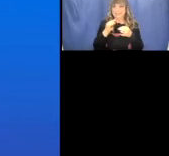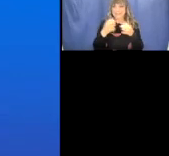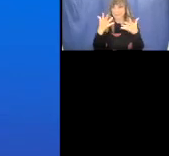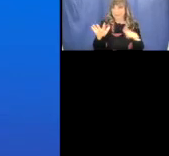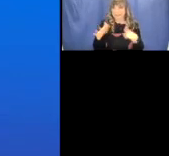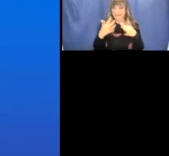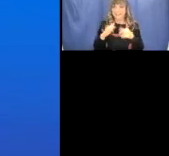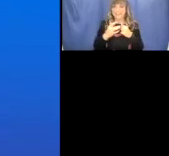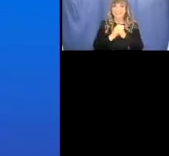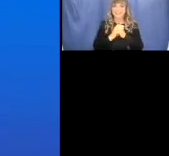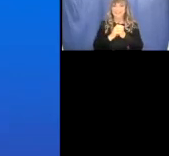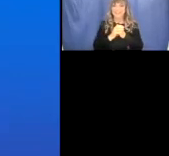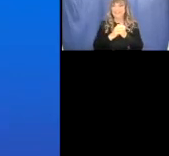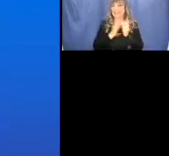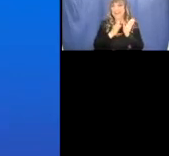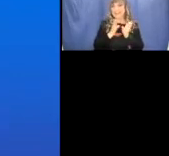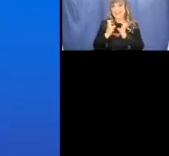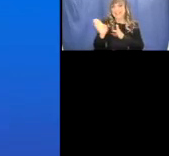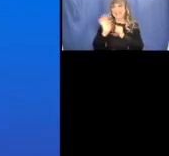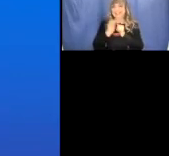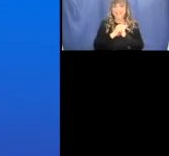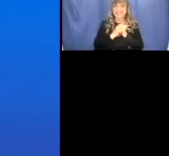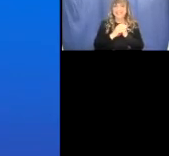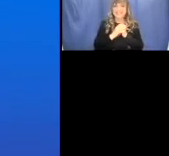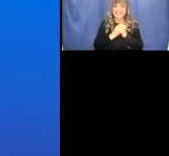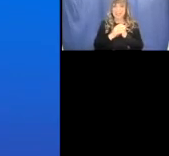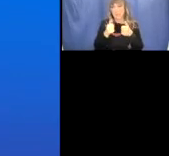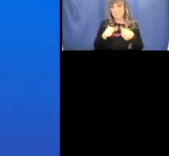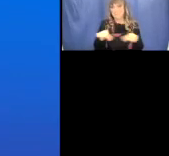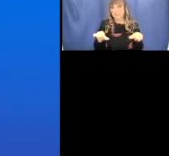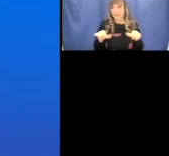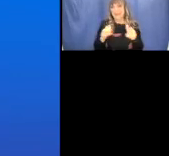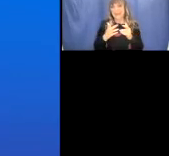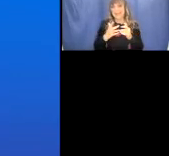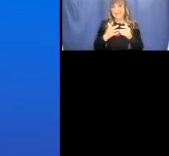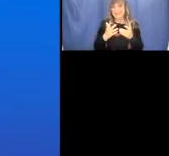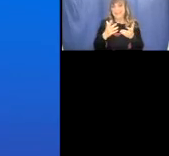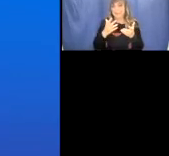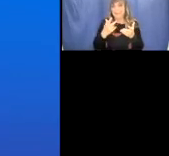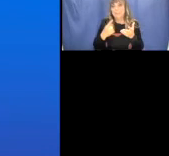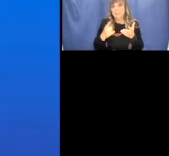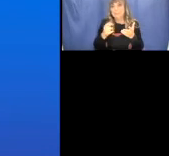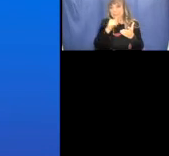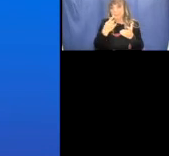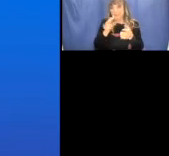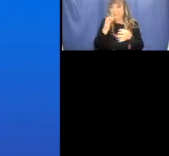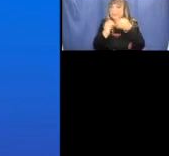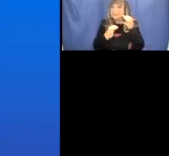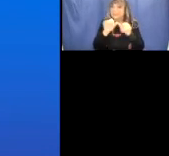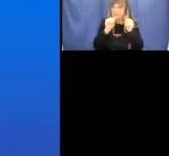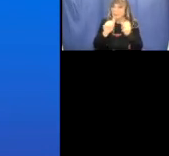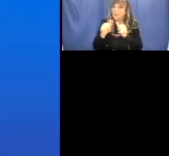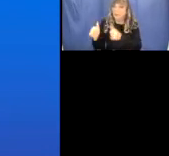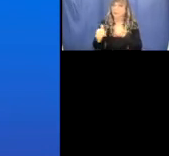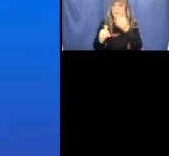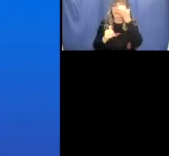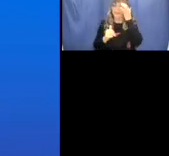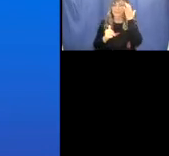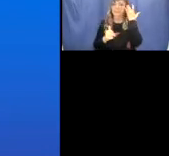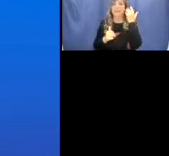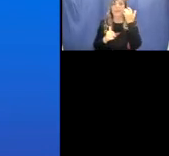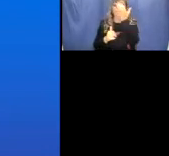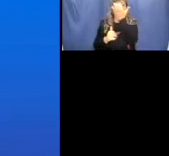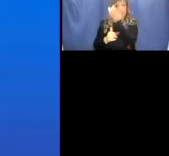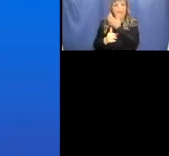delle caratteristiche sulla base delle quali si possono descrivere le forme in realtà quello che